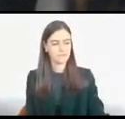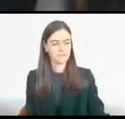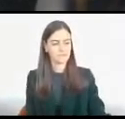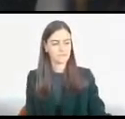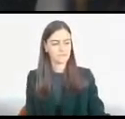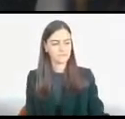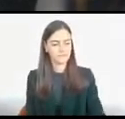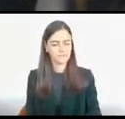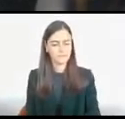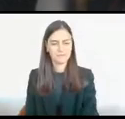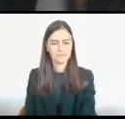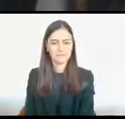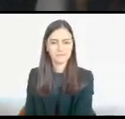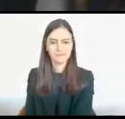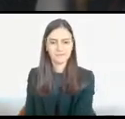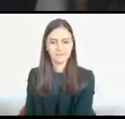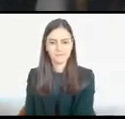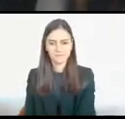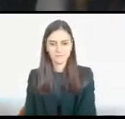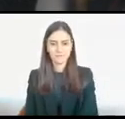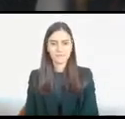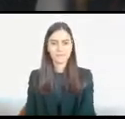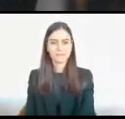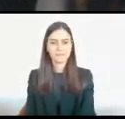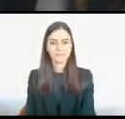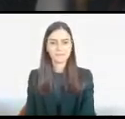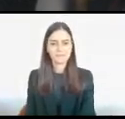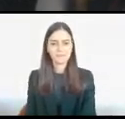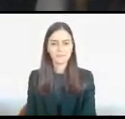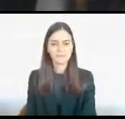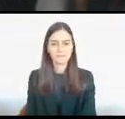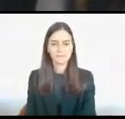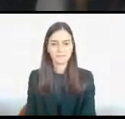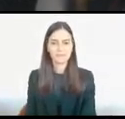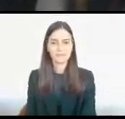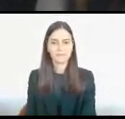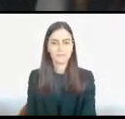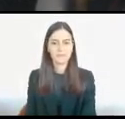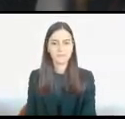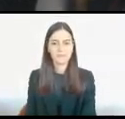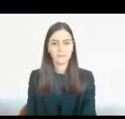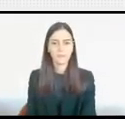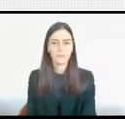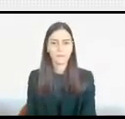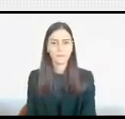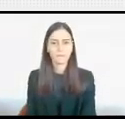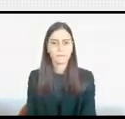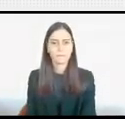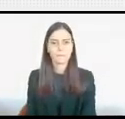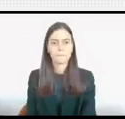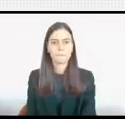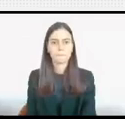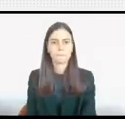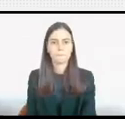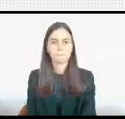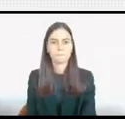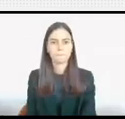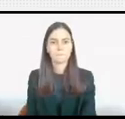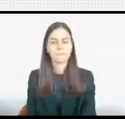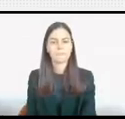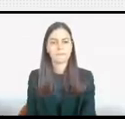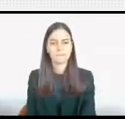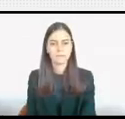peut déjà dire quel progrès il représente par rapport aux précédentes formules d'épargne retraite? Alors, Vincent, le